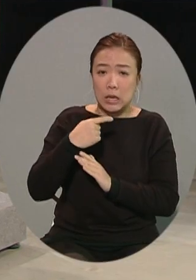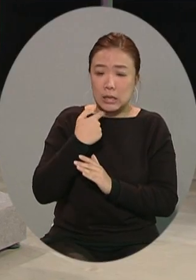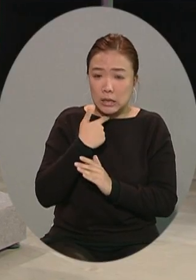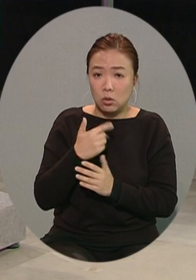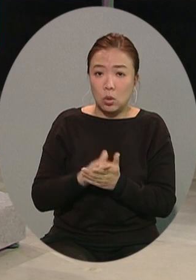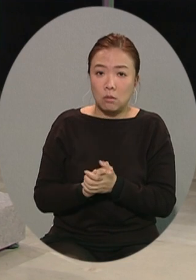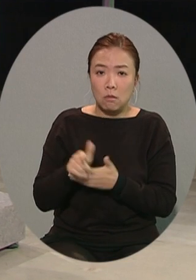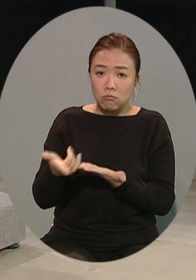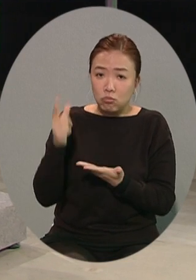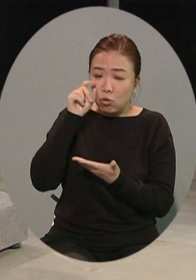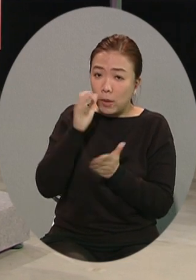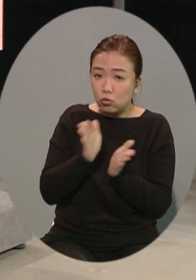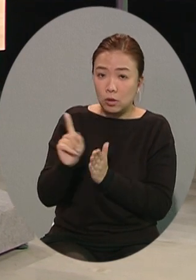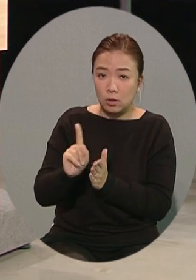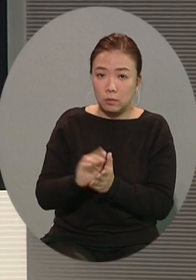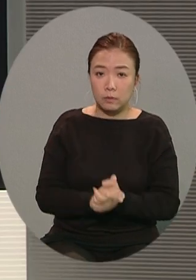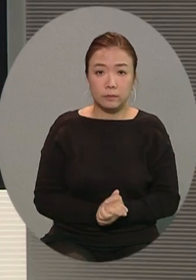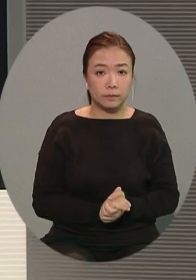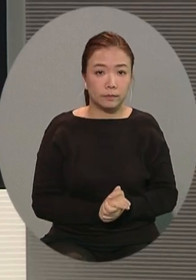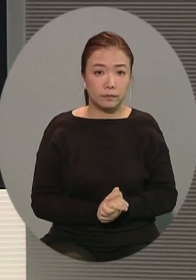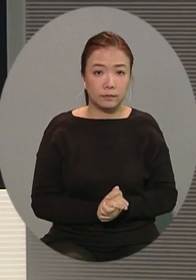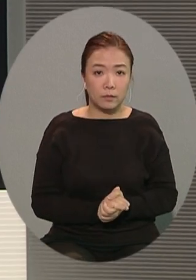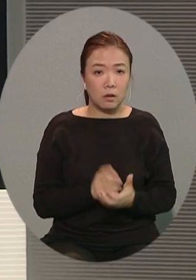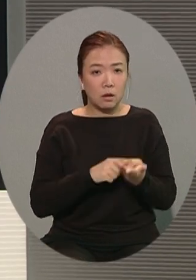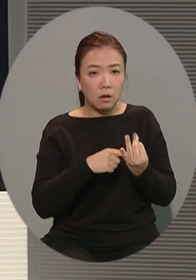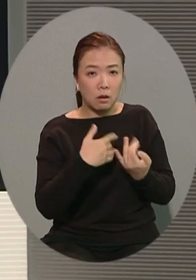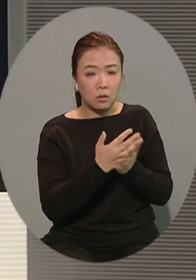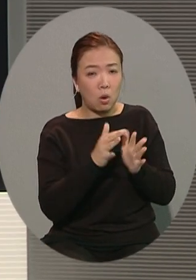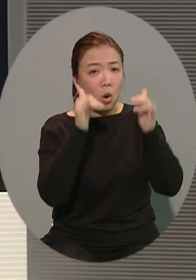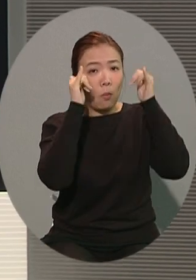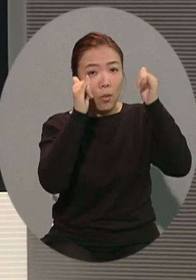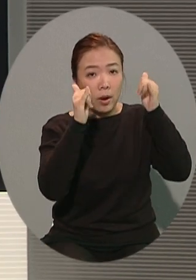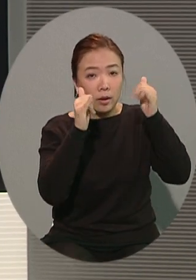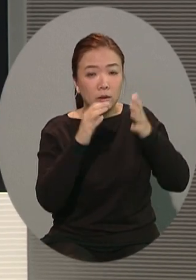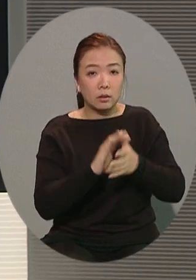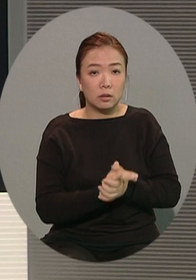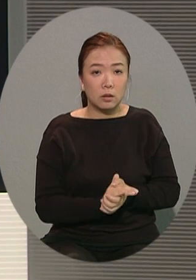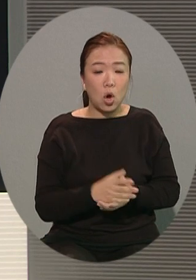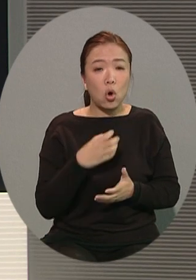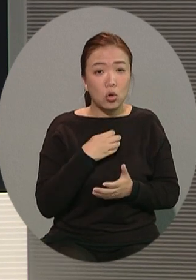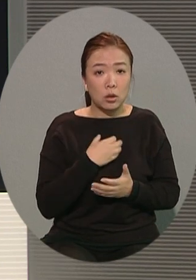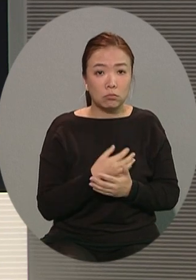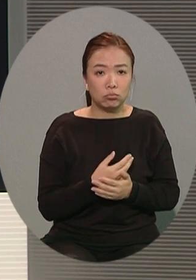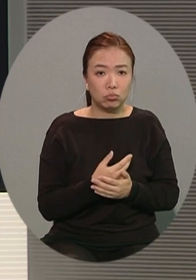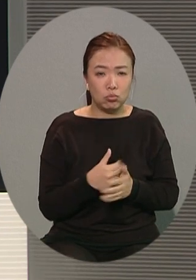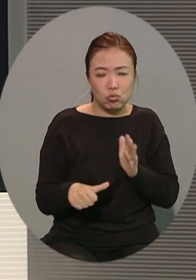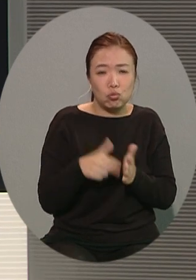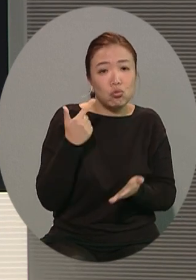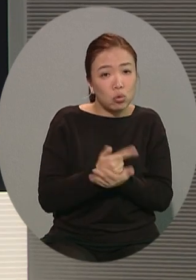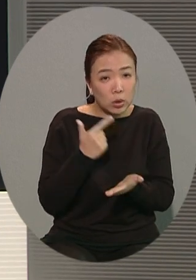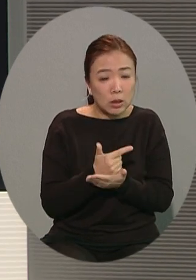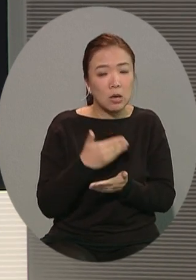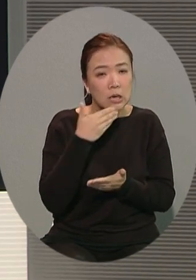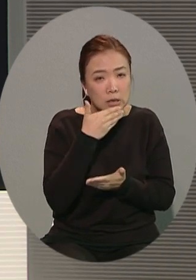問你會點樣處理？ 嗱，咁多嘅暴力，我覺得最重要，年青人盡